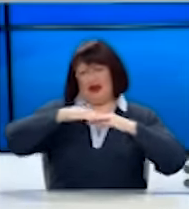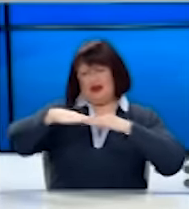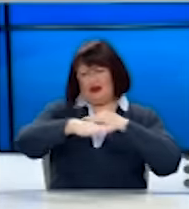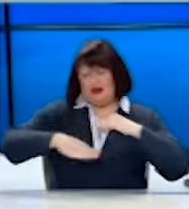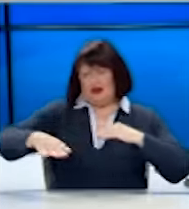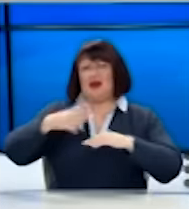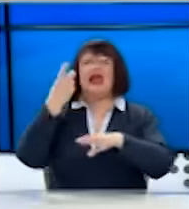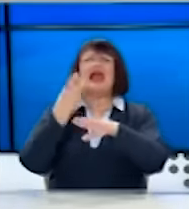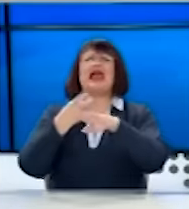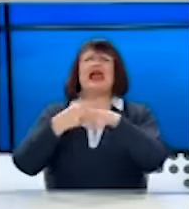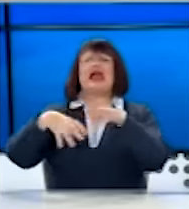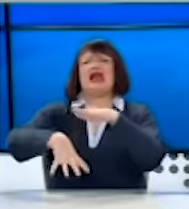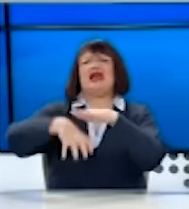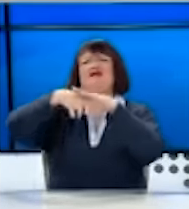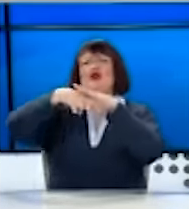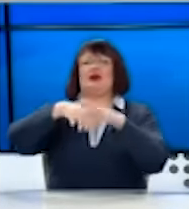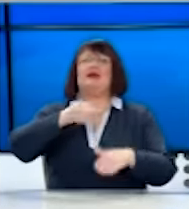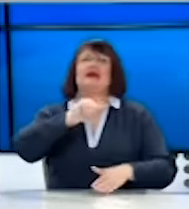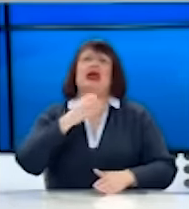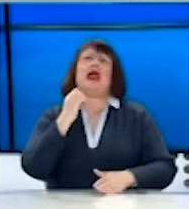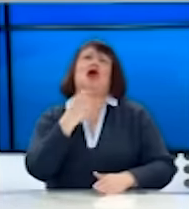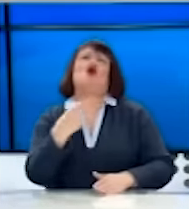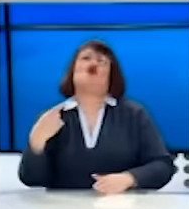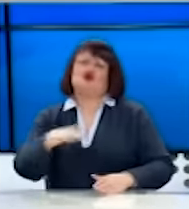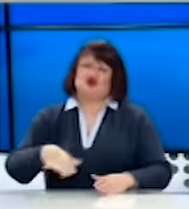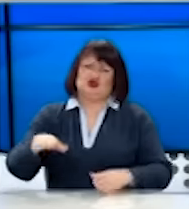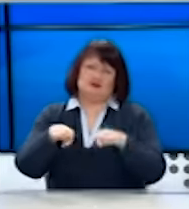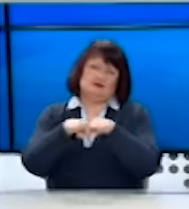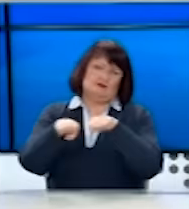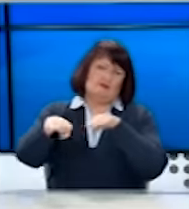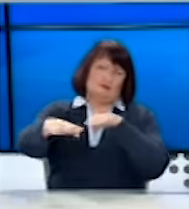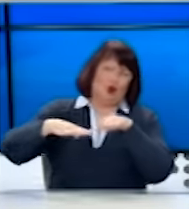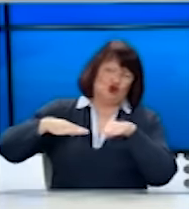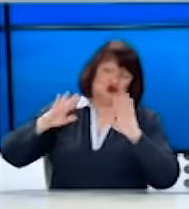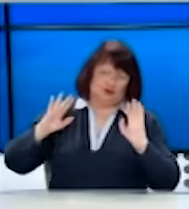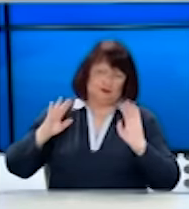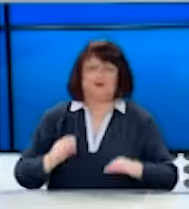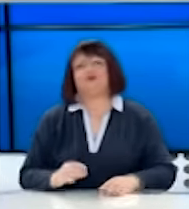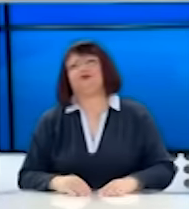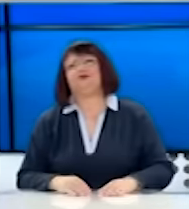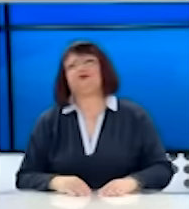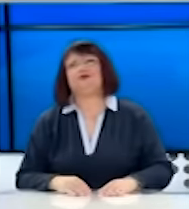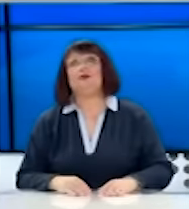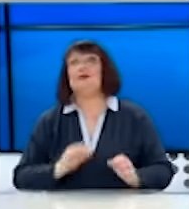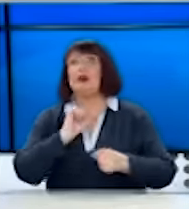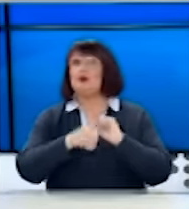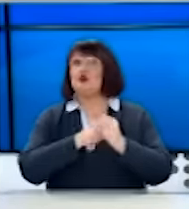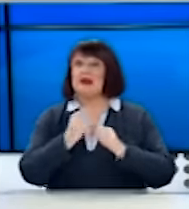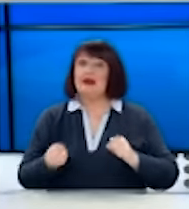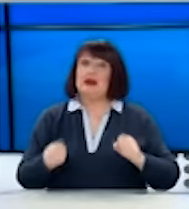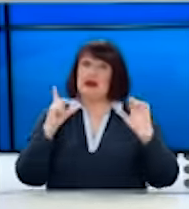οριοθέτηση υφαλοκρηπίδας και ΑΟΣ. Η προσπάθεια που κάνετε, κύριοι της κυβέρνησης,